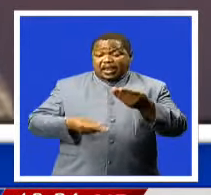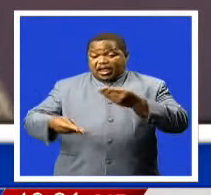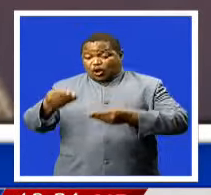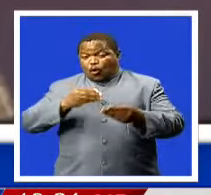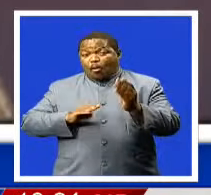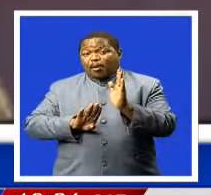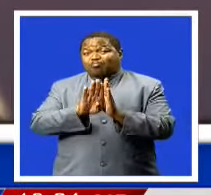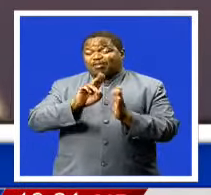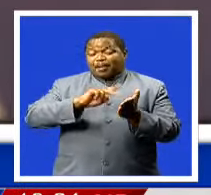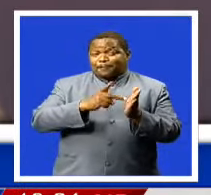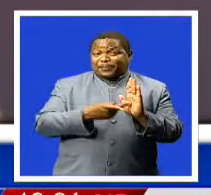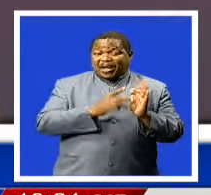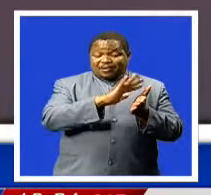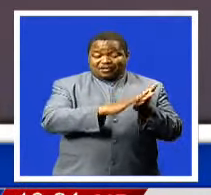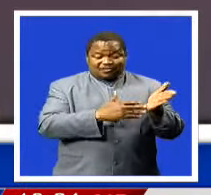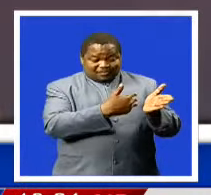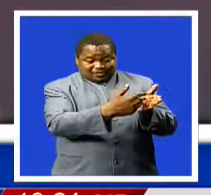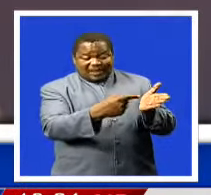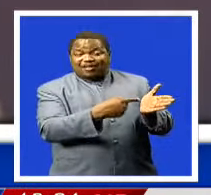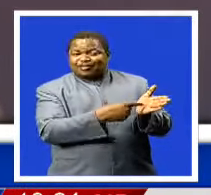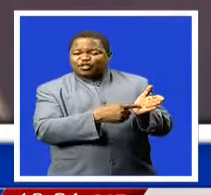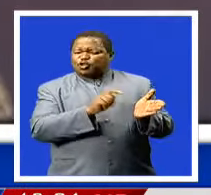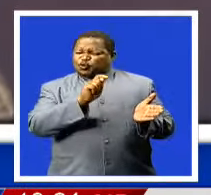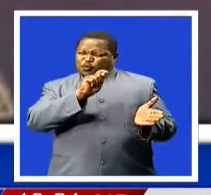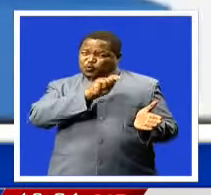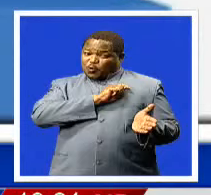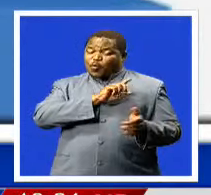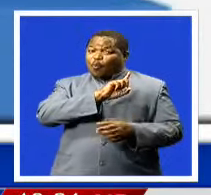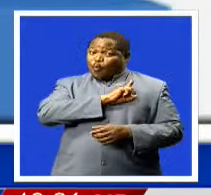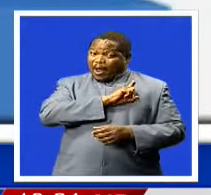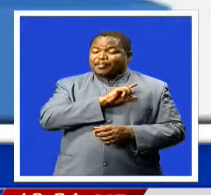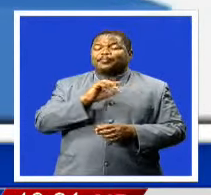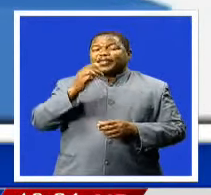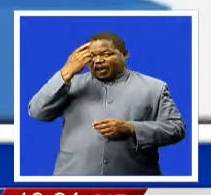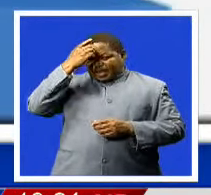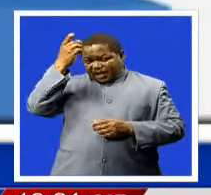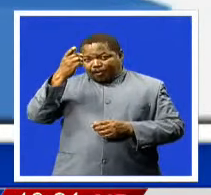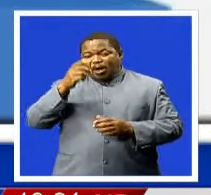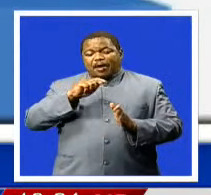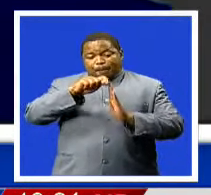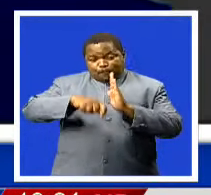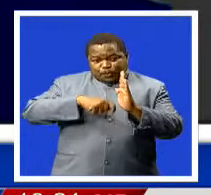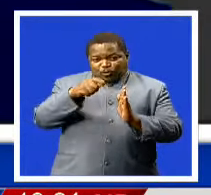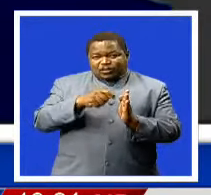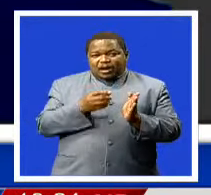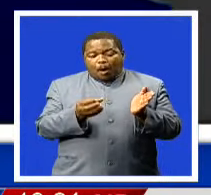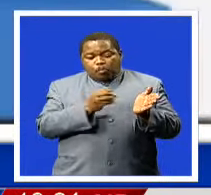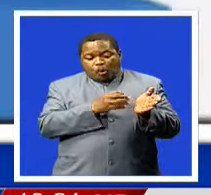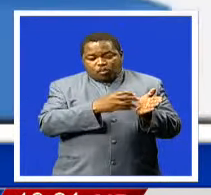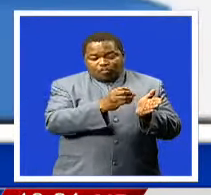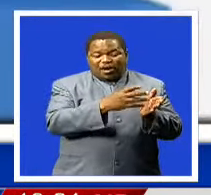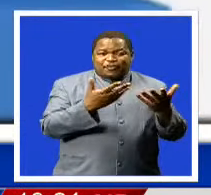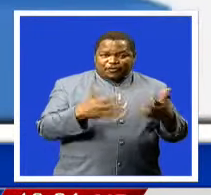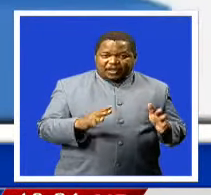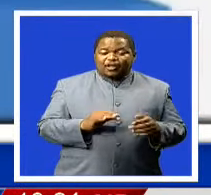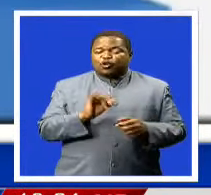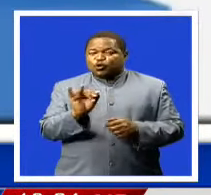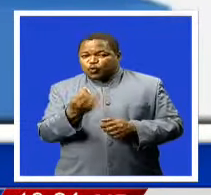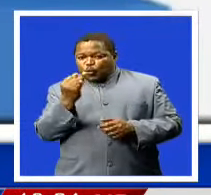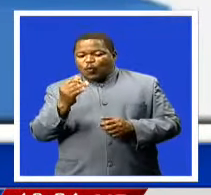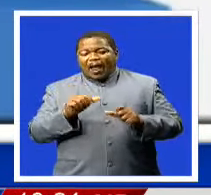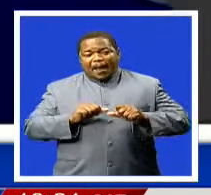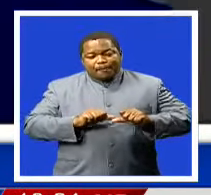lefuna kwendiwa nguhulumende nekuthi itawendiwa njani Indvuna ithi lelicebo litawuphakamisa